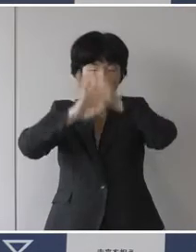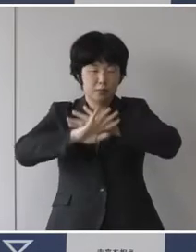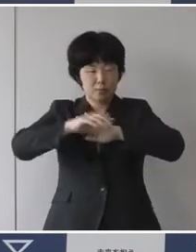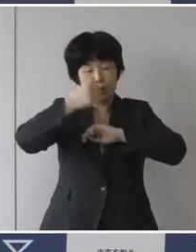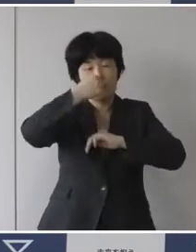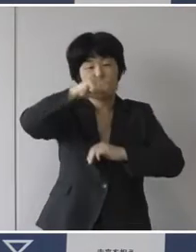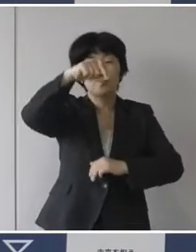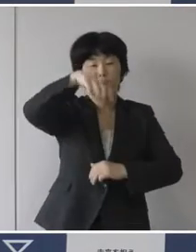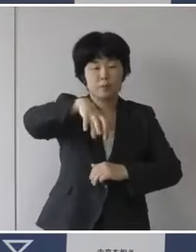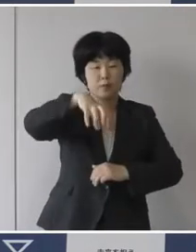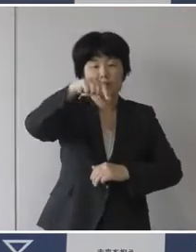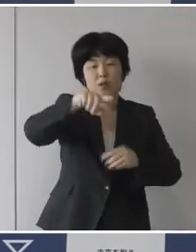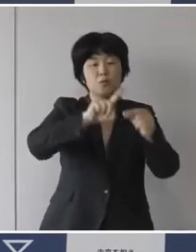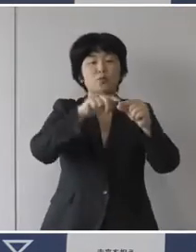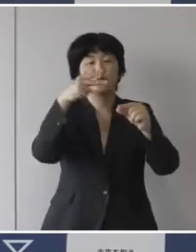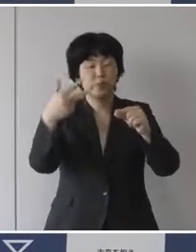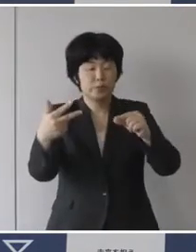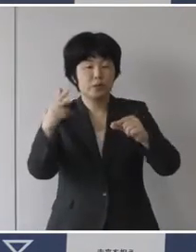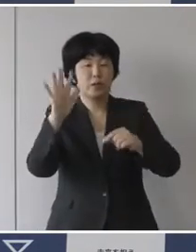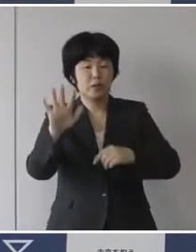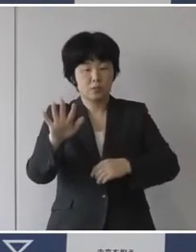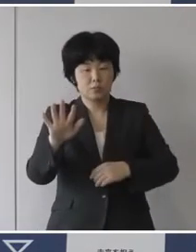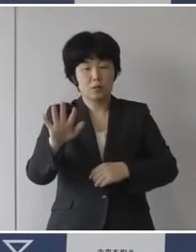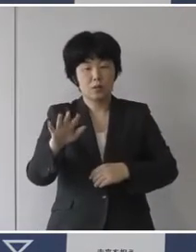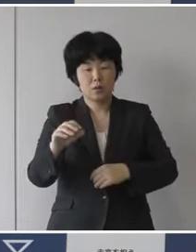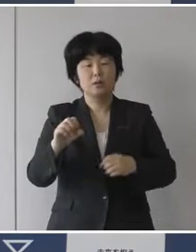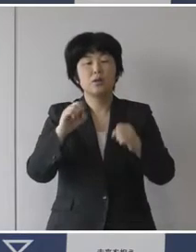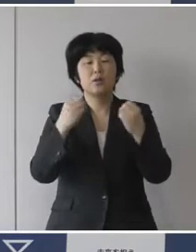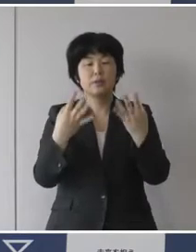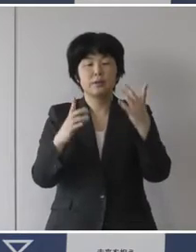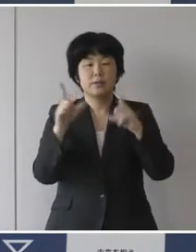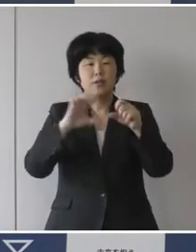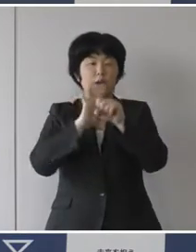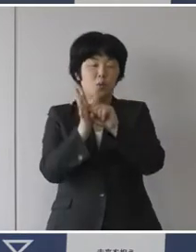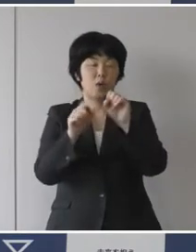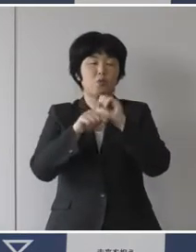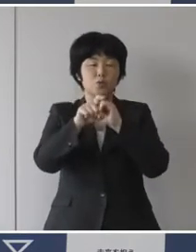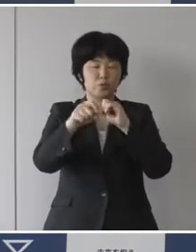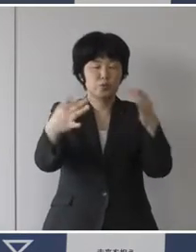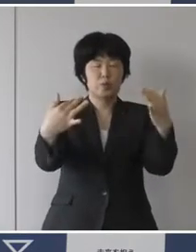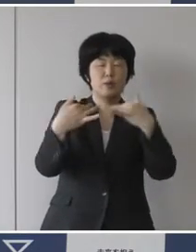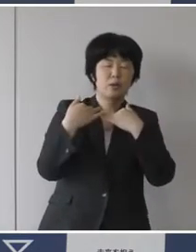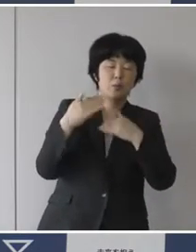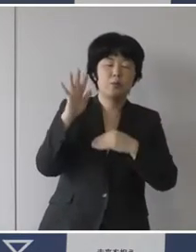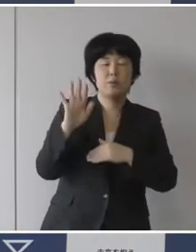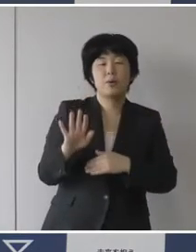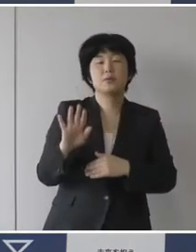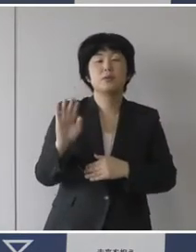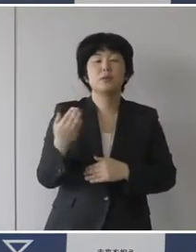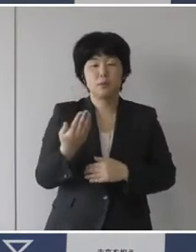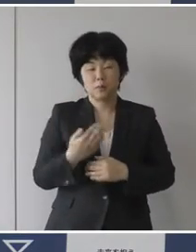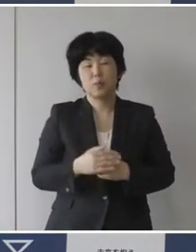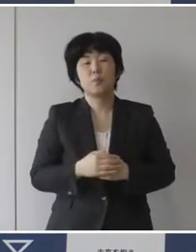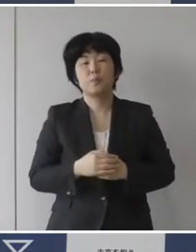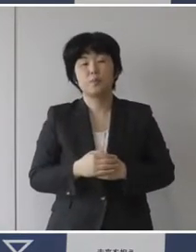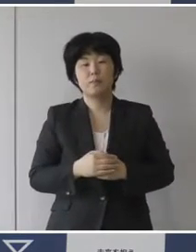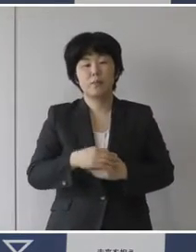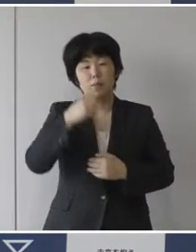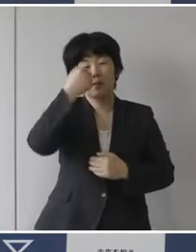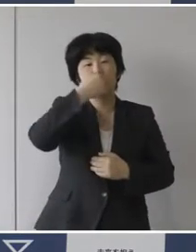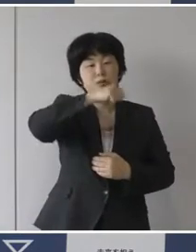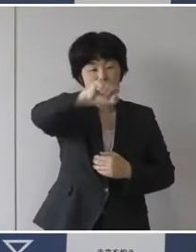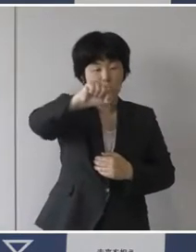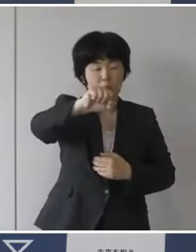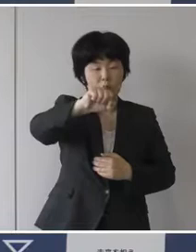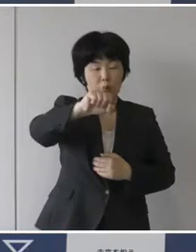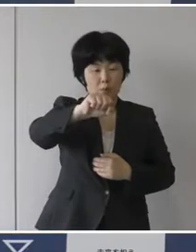ですね、いろんな新型コロナウイルスの影響を受けた1年となったわけでありますけれども、まあ増が増えた効果もあると思います